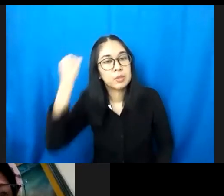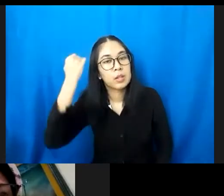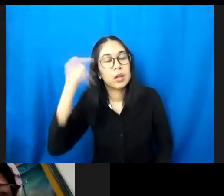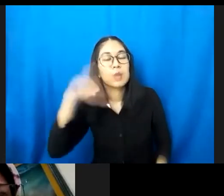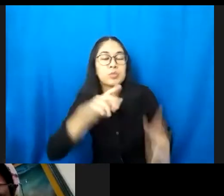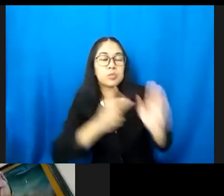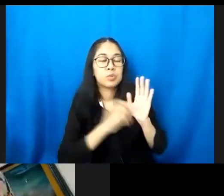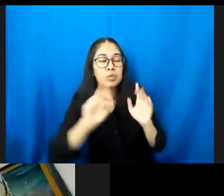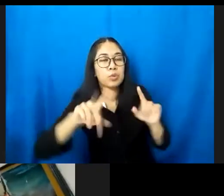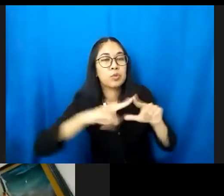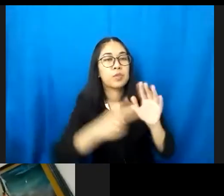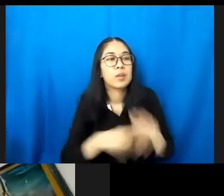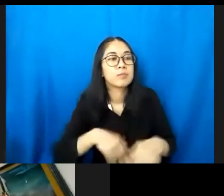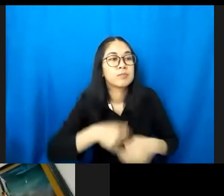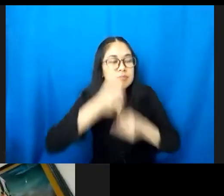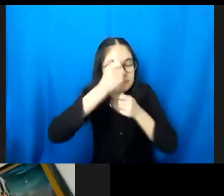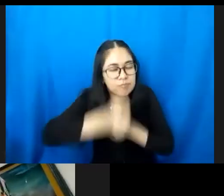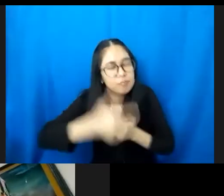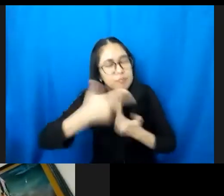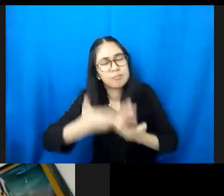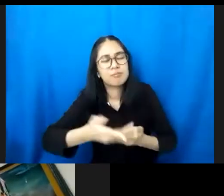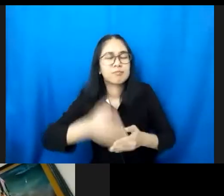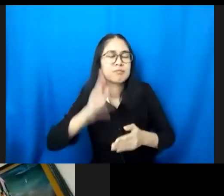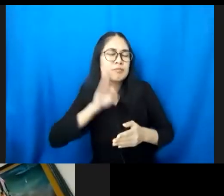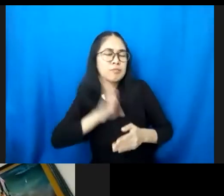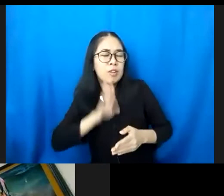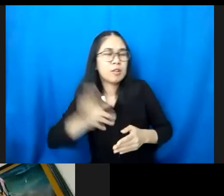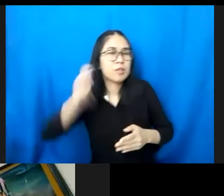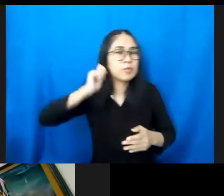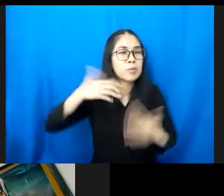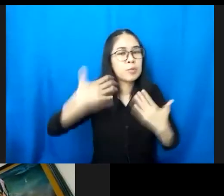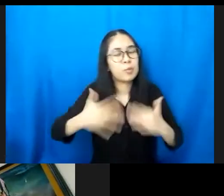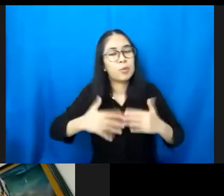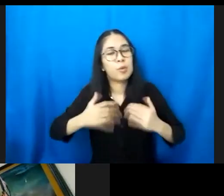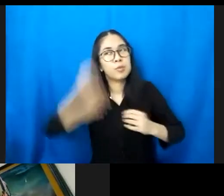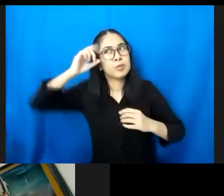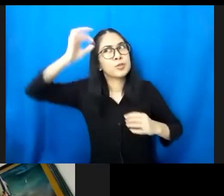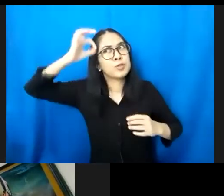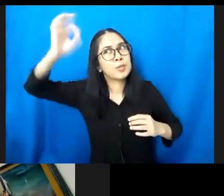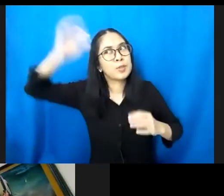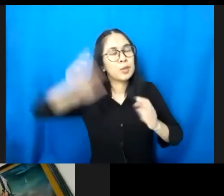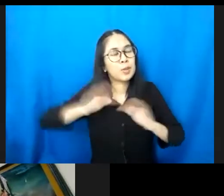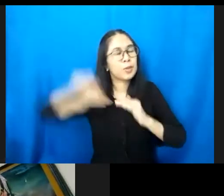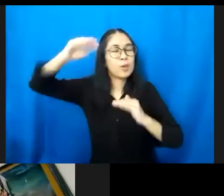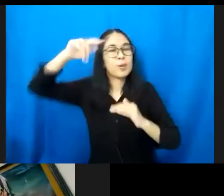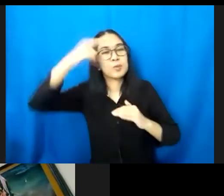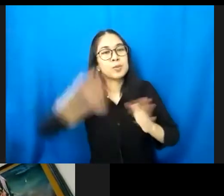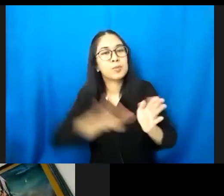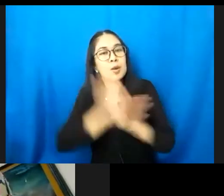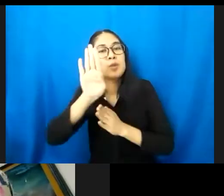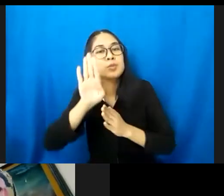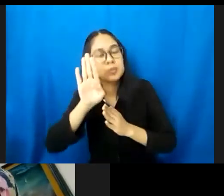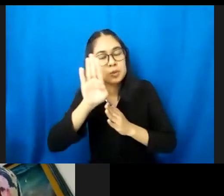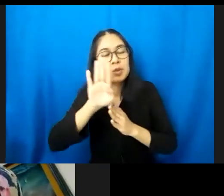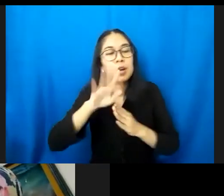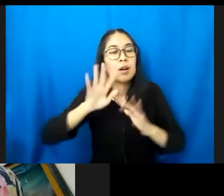Ya, salut untuk adik Novan, seorang remaja putri yang berani berangan-angan tinggi untuk memajukan sesama rekan remaja dalam kesehatan